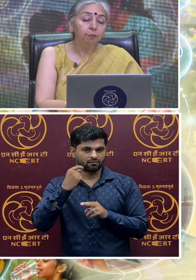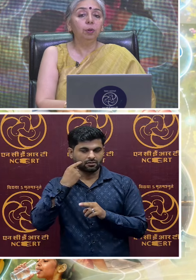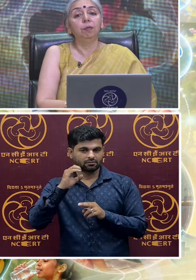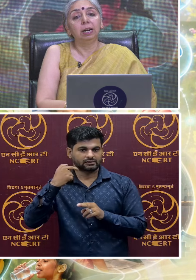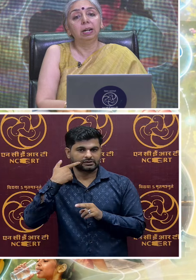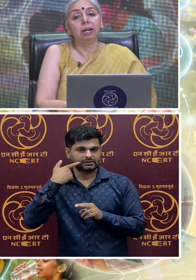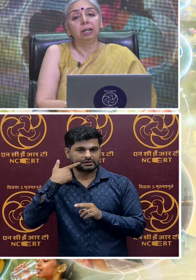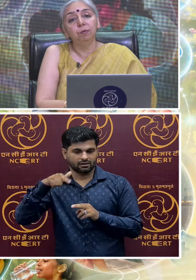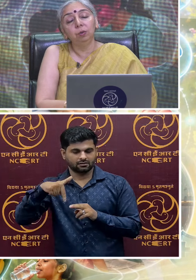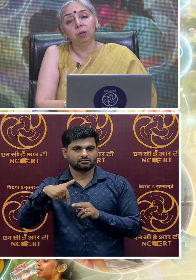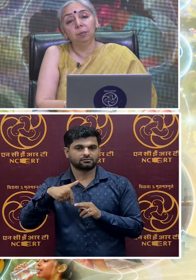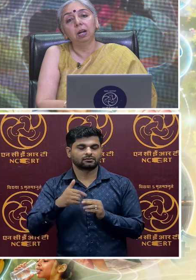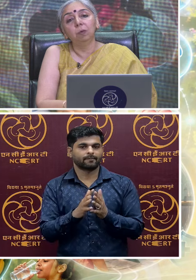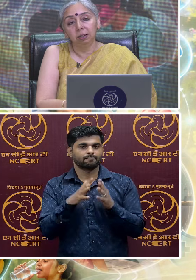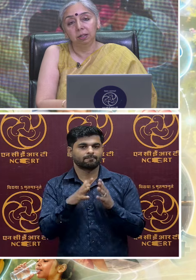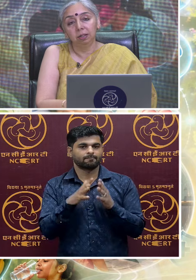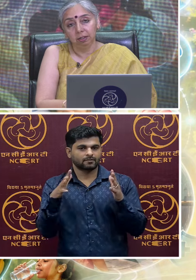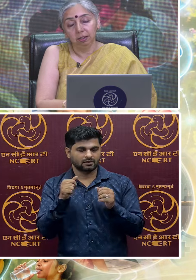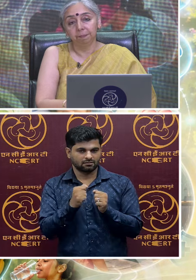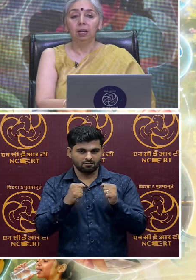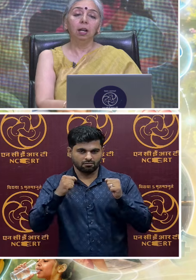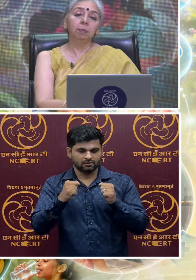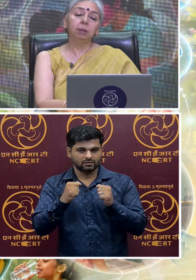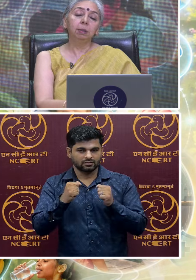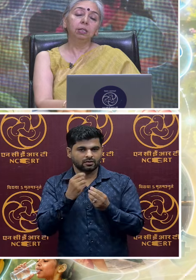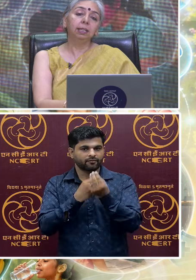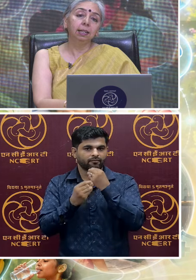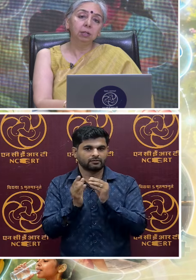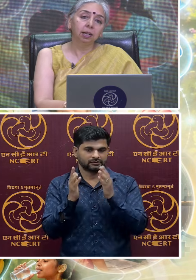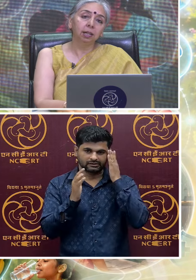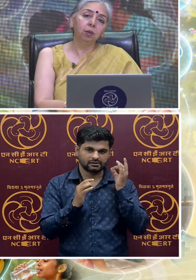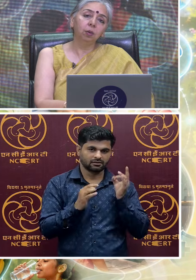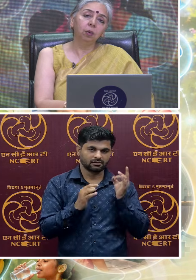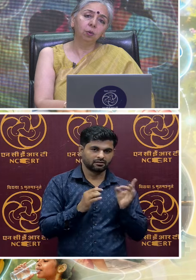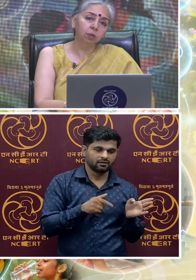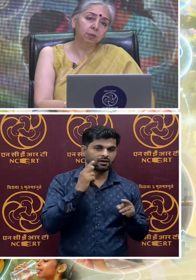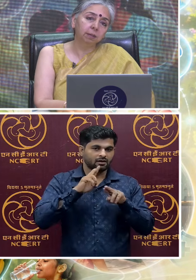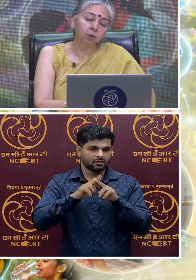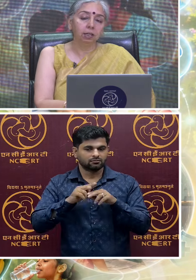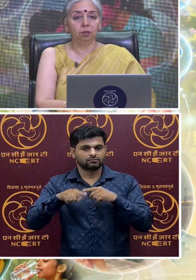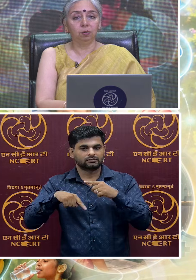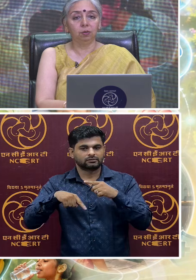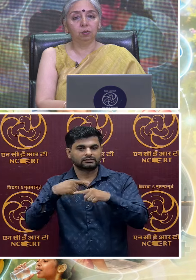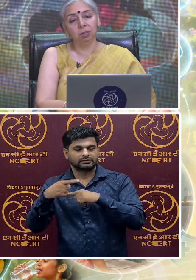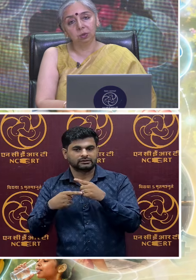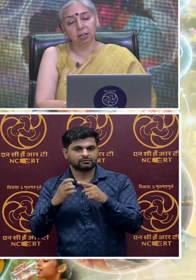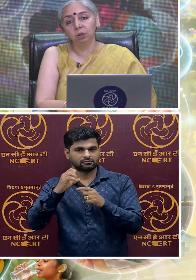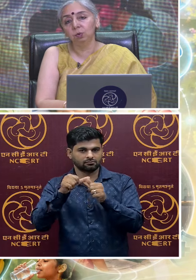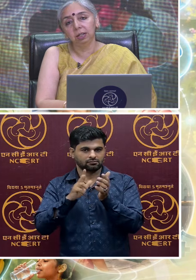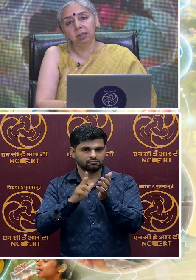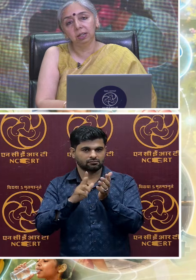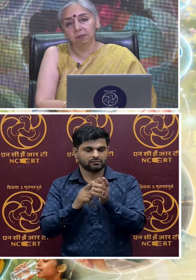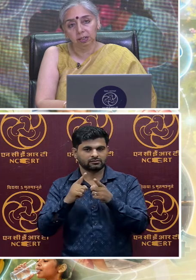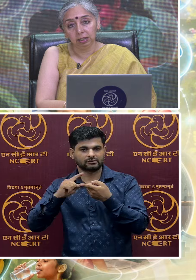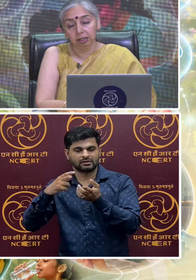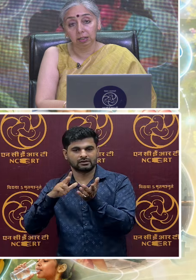फ्राइड फूड और फैटी फूड को हमें अवॉइड करना है। अगर बच्चा कैंटीन में जा रहा है और रोज़ ब्रेड पकौड़ा खा रहा है, रोज़ समोसा खा रहा है,